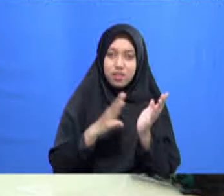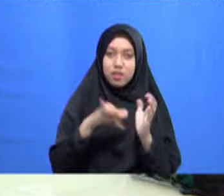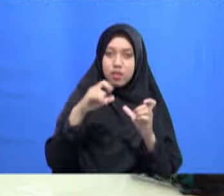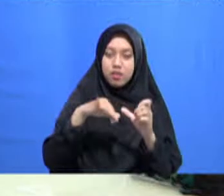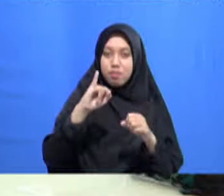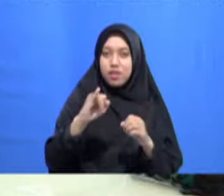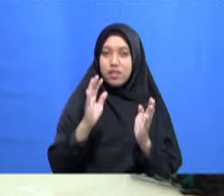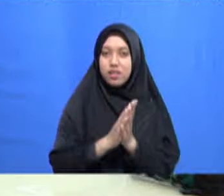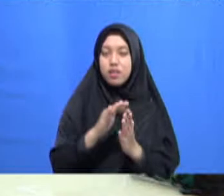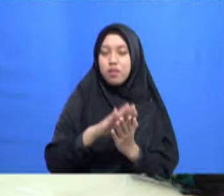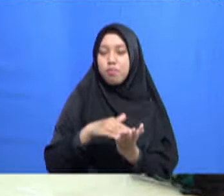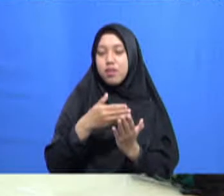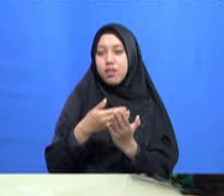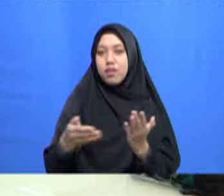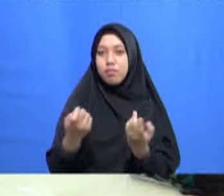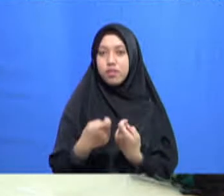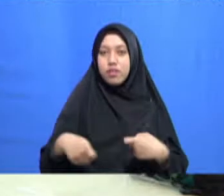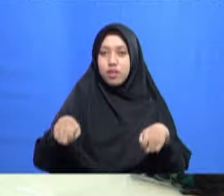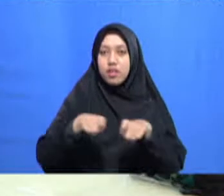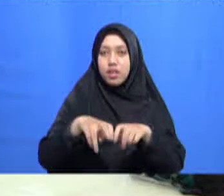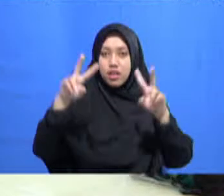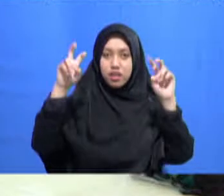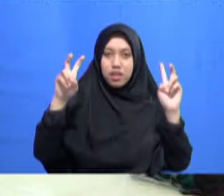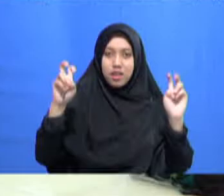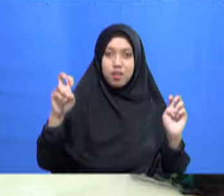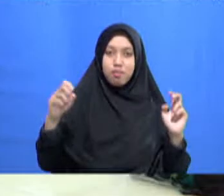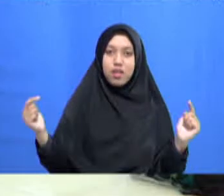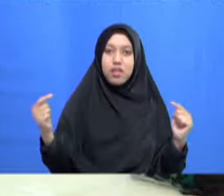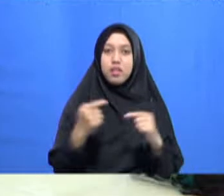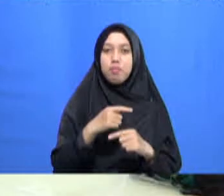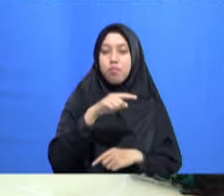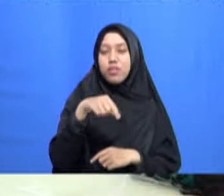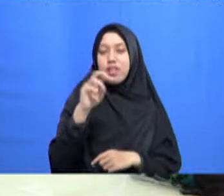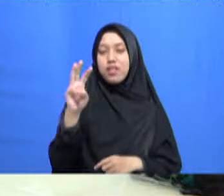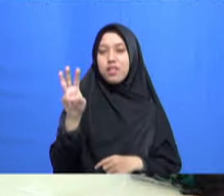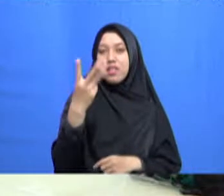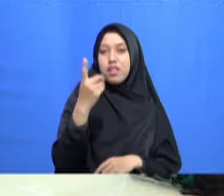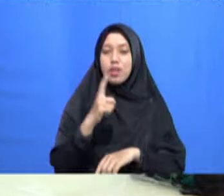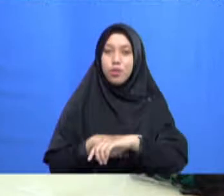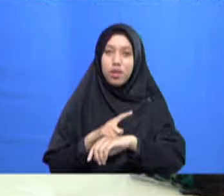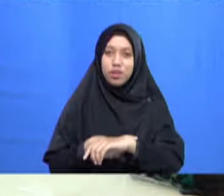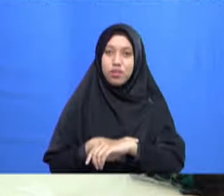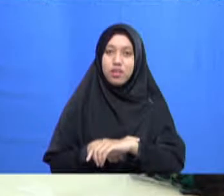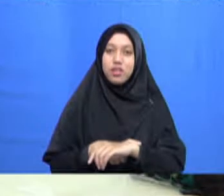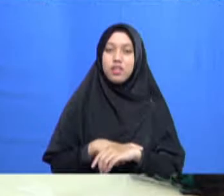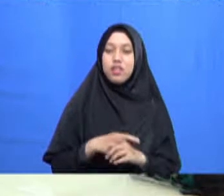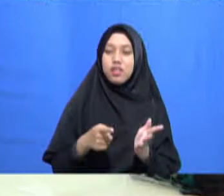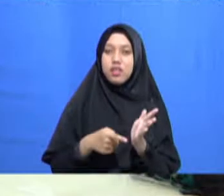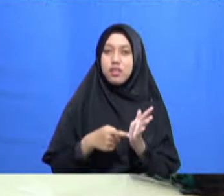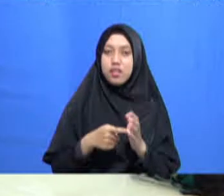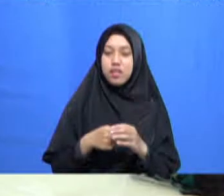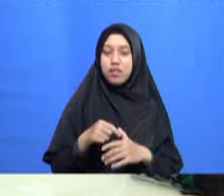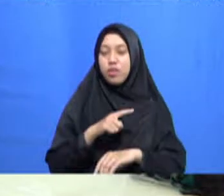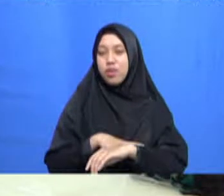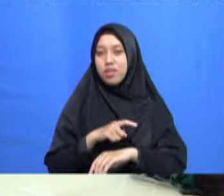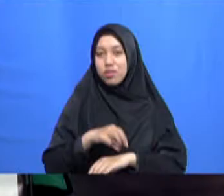dan program sesuai dengan tema debat putaran ketiga. Waktu Bapak dimulai, 3 menit